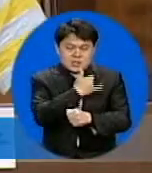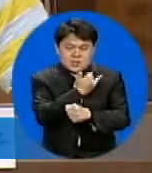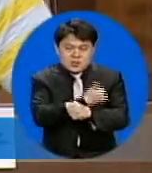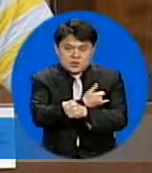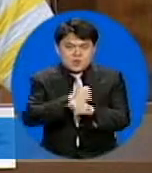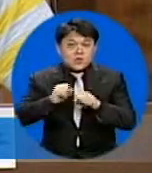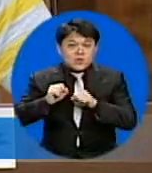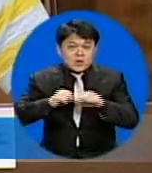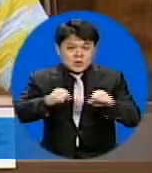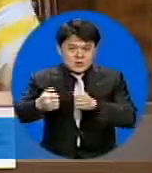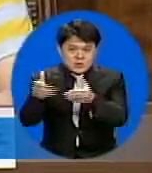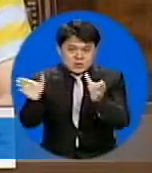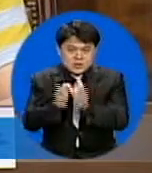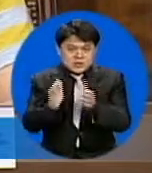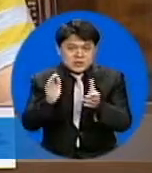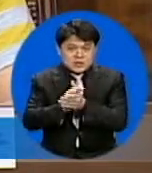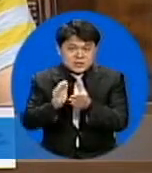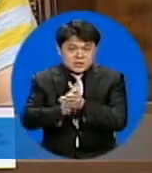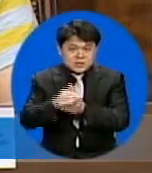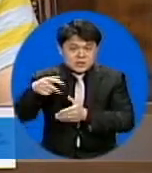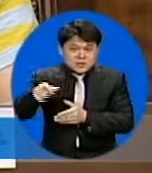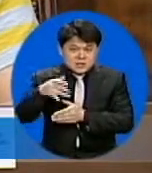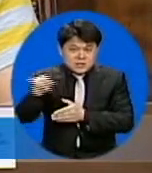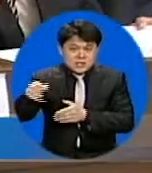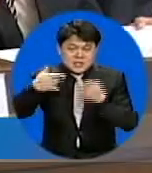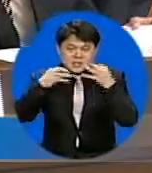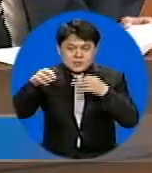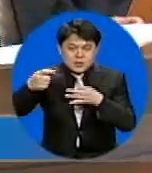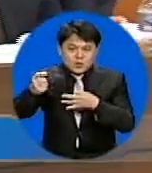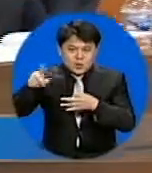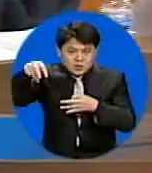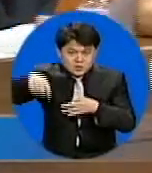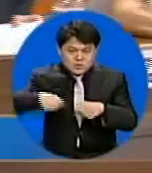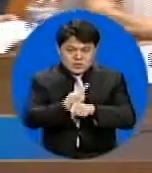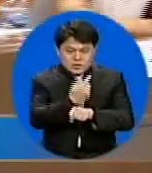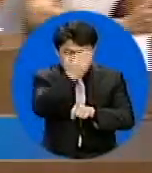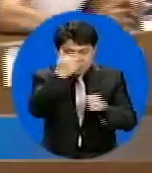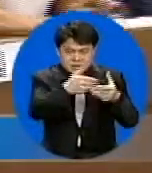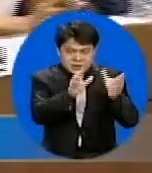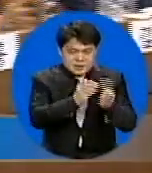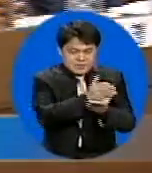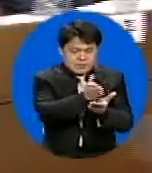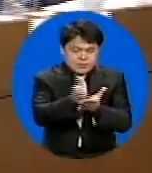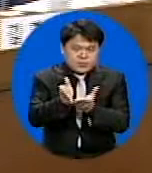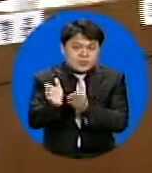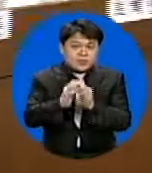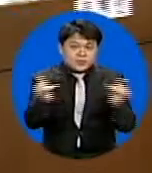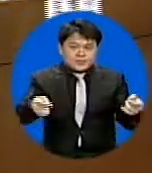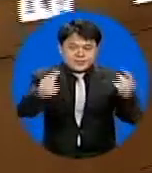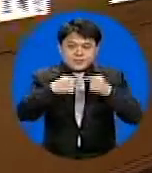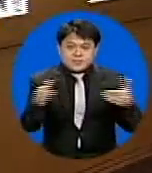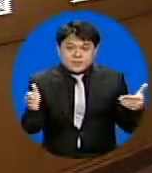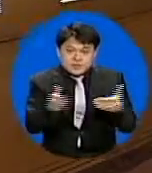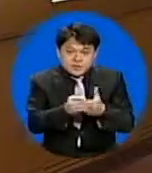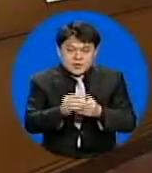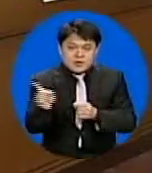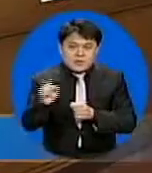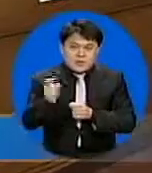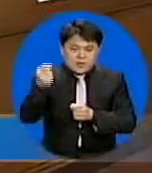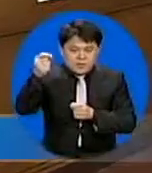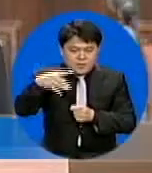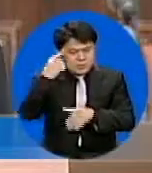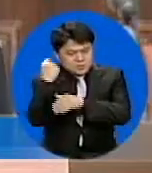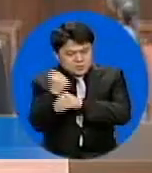한국게이인권운동단체 친구사이 김조광수 대표를 비롯해 청년단체 등 각계 전문가들이 참여했습니다. 토론회에서는 일부